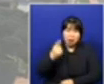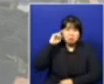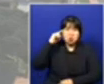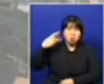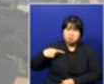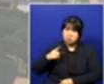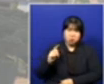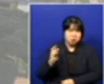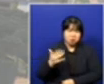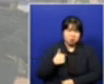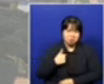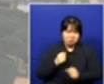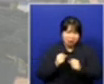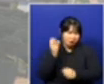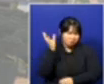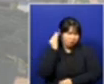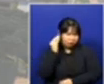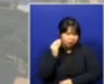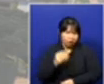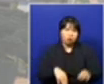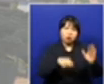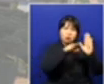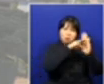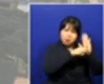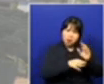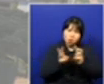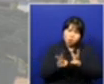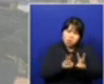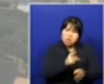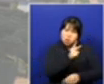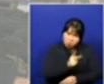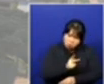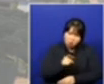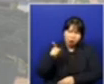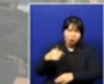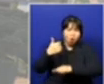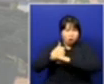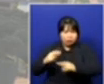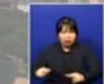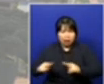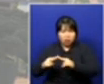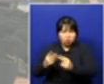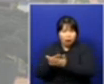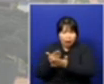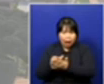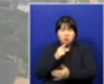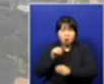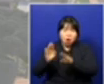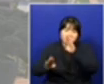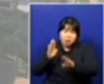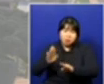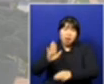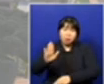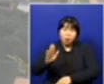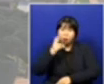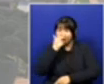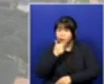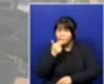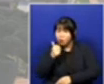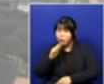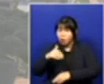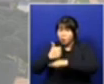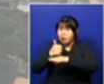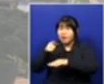มพยายามฟังครับมีแต่ระเบียบวิธีการกู้ท่านอุตมะก็มาอธิบายเปรียบเทียบสมัยไทยเข้มแข็งของท่านนายกอภิสิทธิ์ขออภัยที่เอ่ยนะครับไม่เสียห